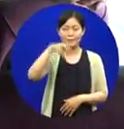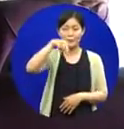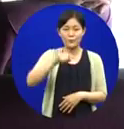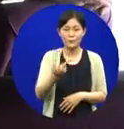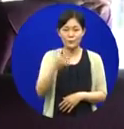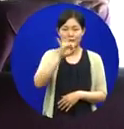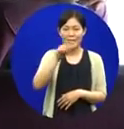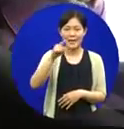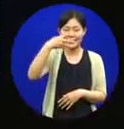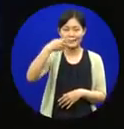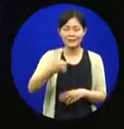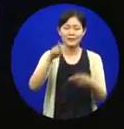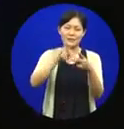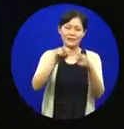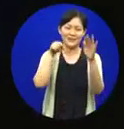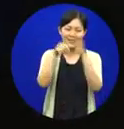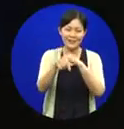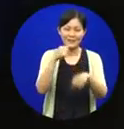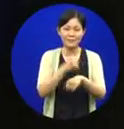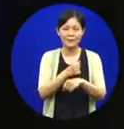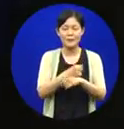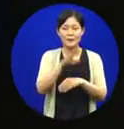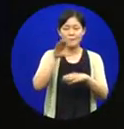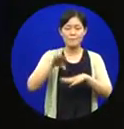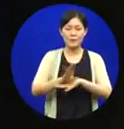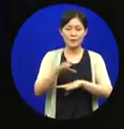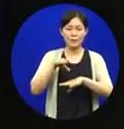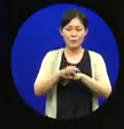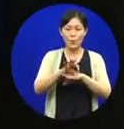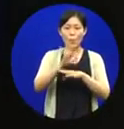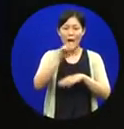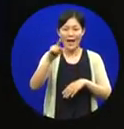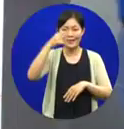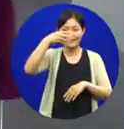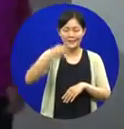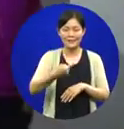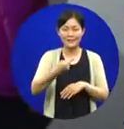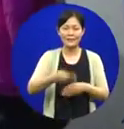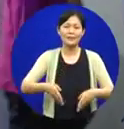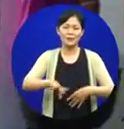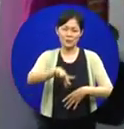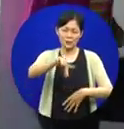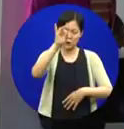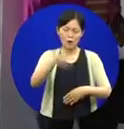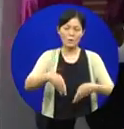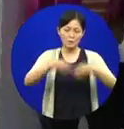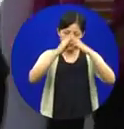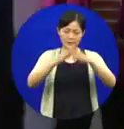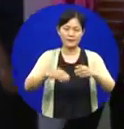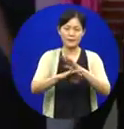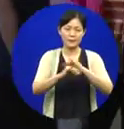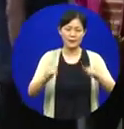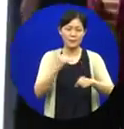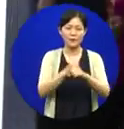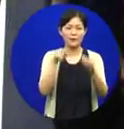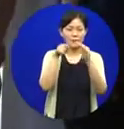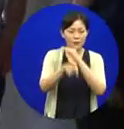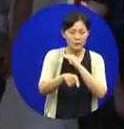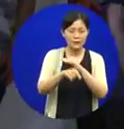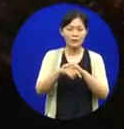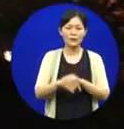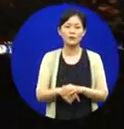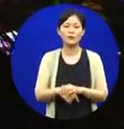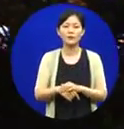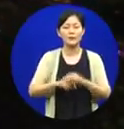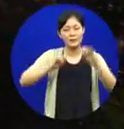함께 가보시죠. 비디오 아트의 창시자이자 비디오 아트의 미켈란젤로로 일컬어지는 백남준의 작품